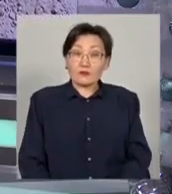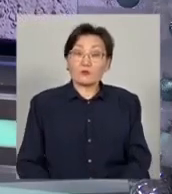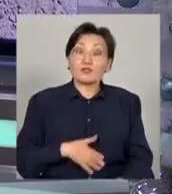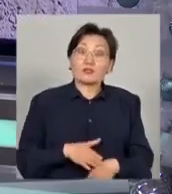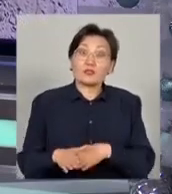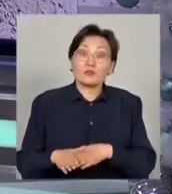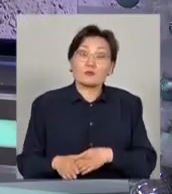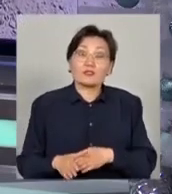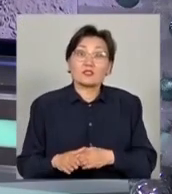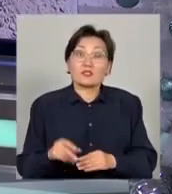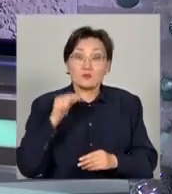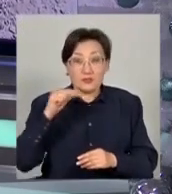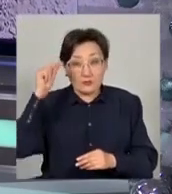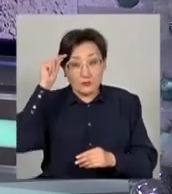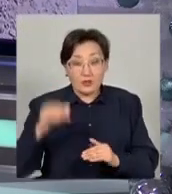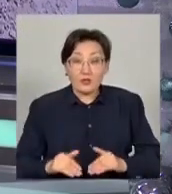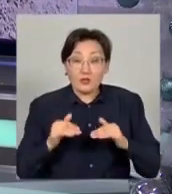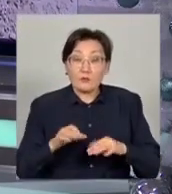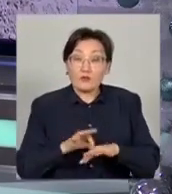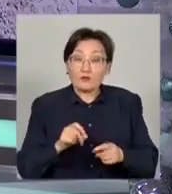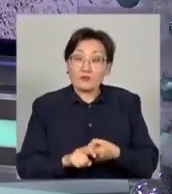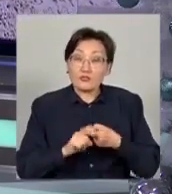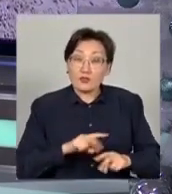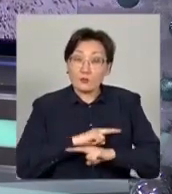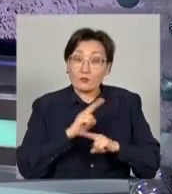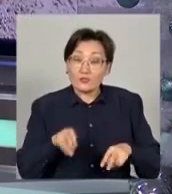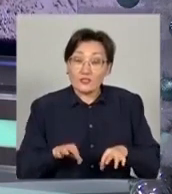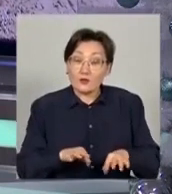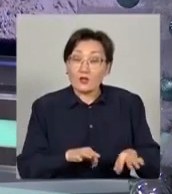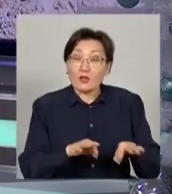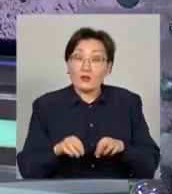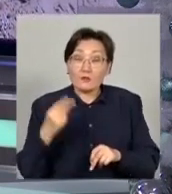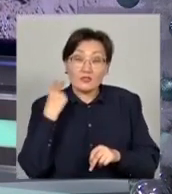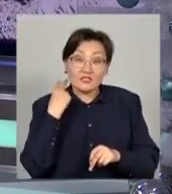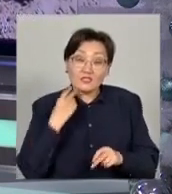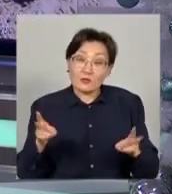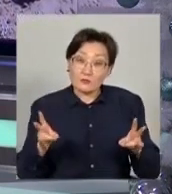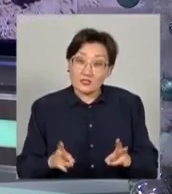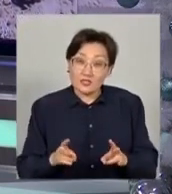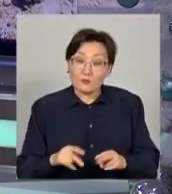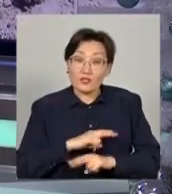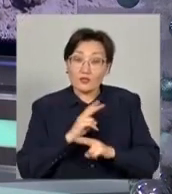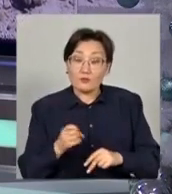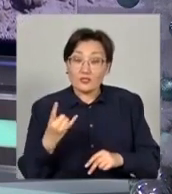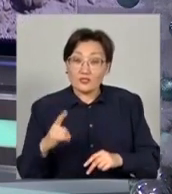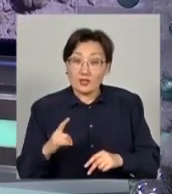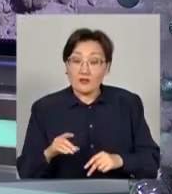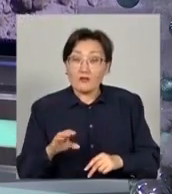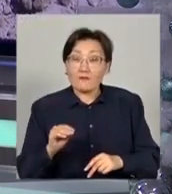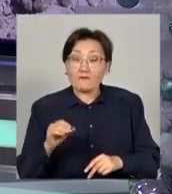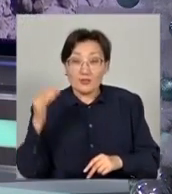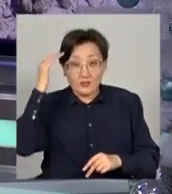Переполненные крематории в Китае из-за высокой ковид-смертности, транспортный коллапс в Великобритании и трагическая смерть ребенка из